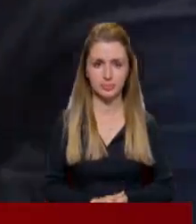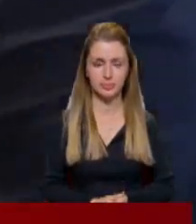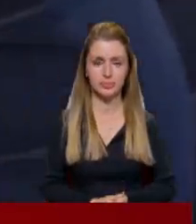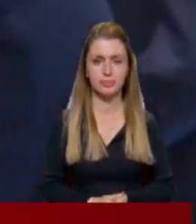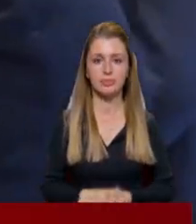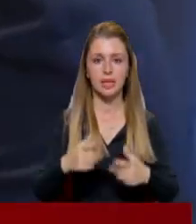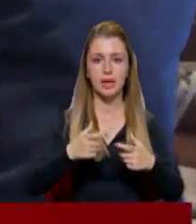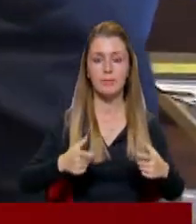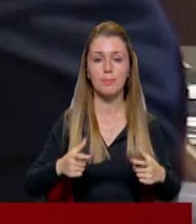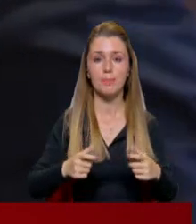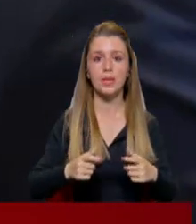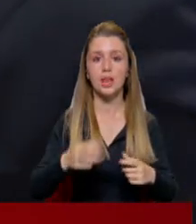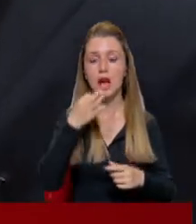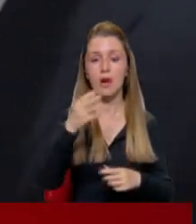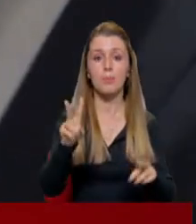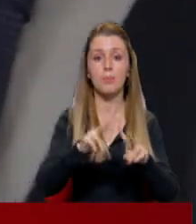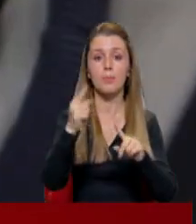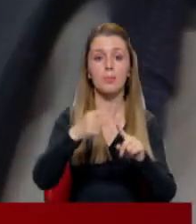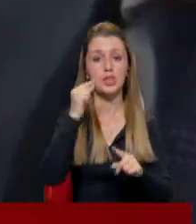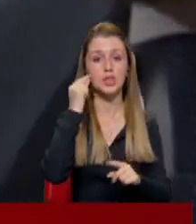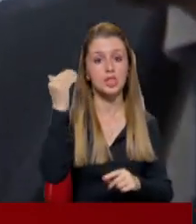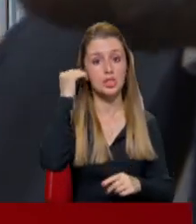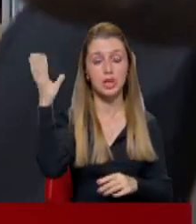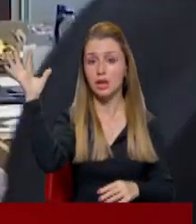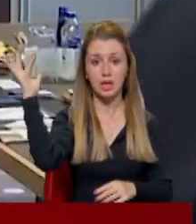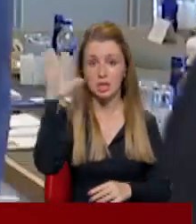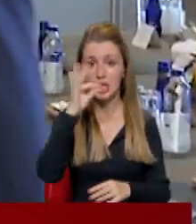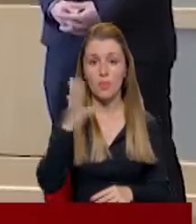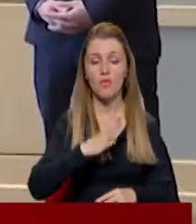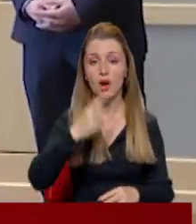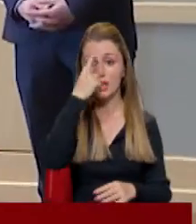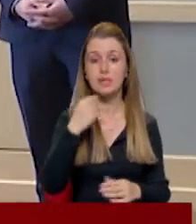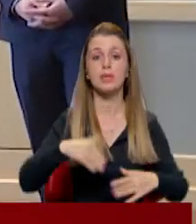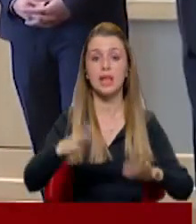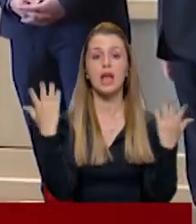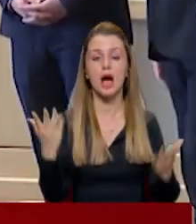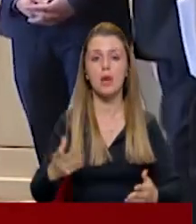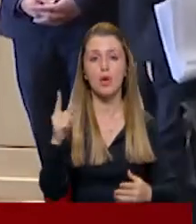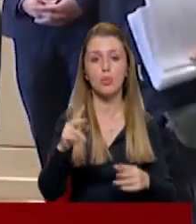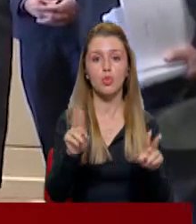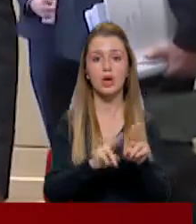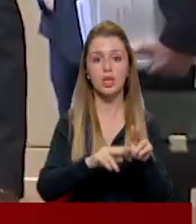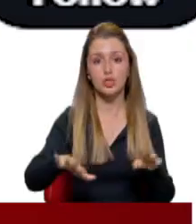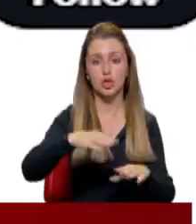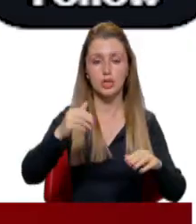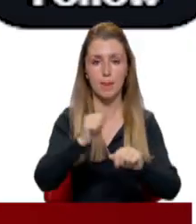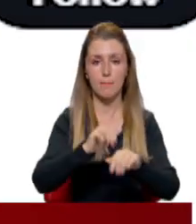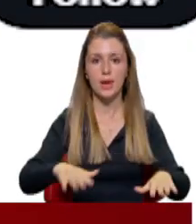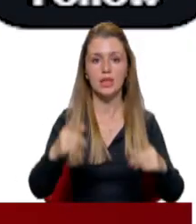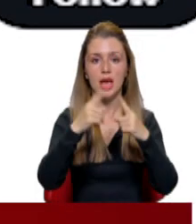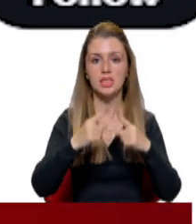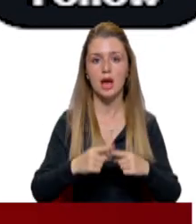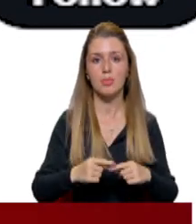milli istihbaratın Başına İbrahim Kalın mı gelecek henüz kesinleşmedi resmileşmedi ama kalanın sosyal medya hesabında yarısı